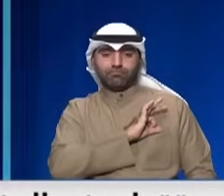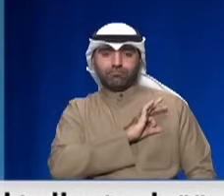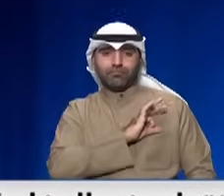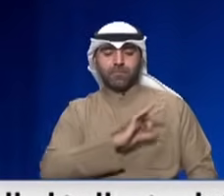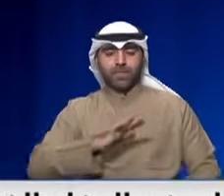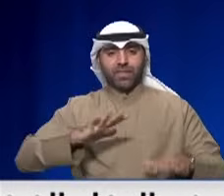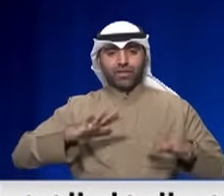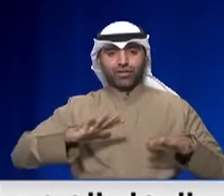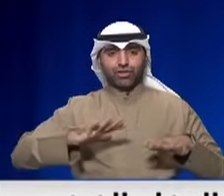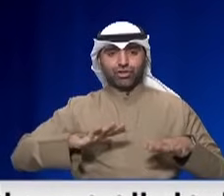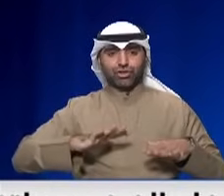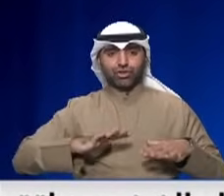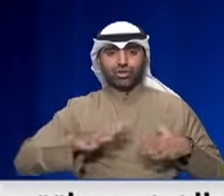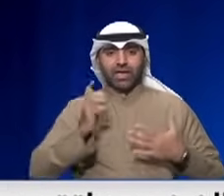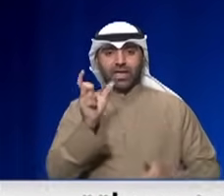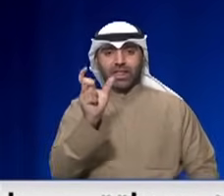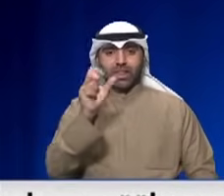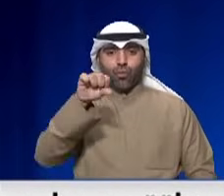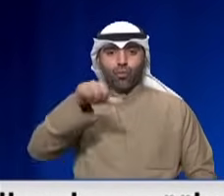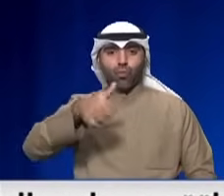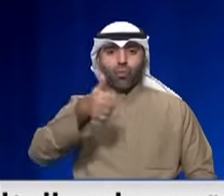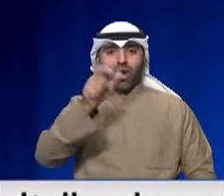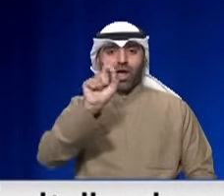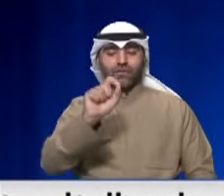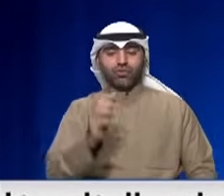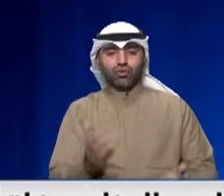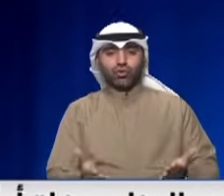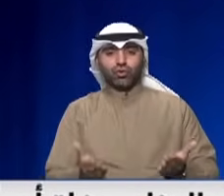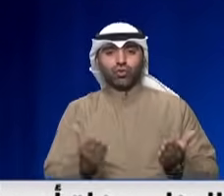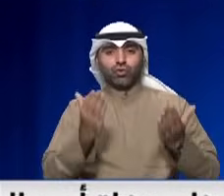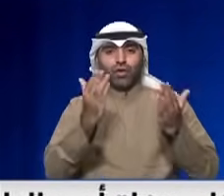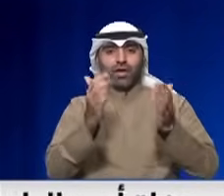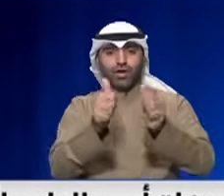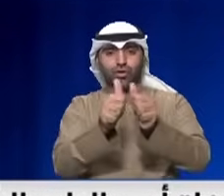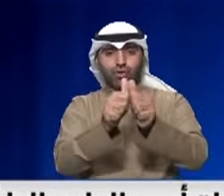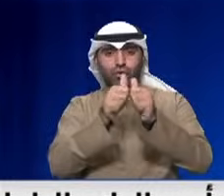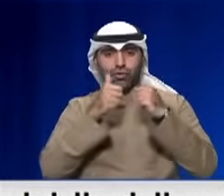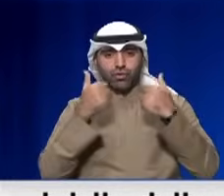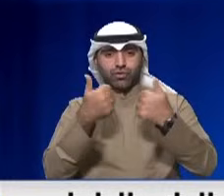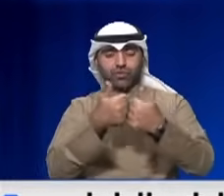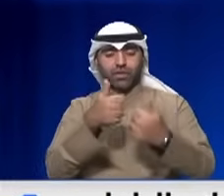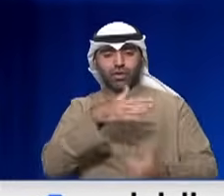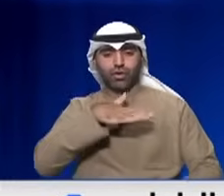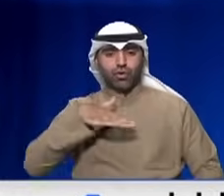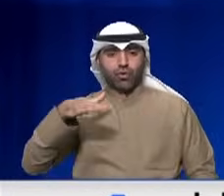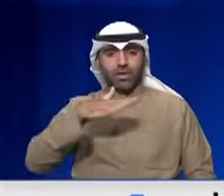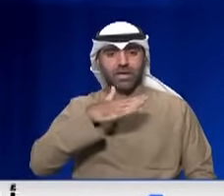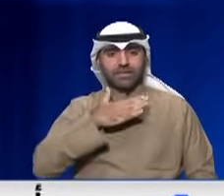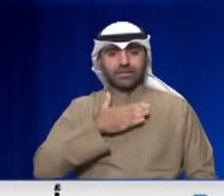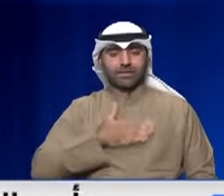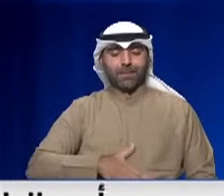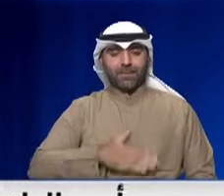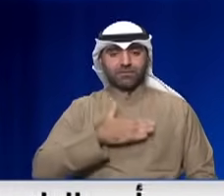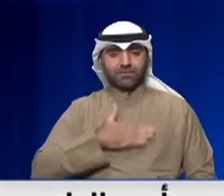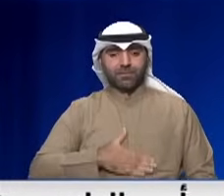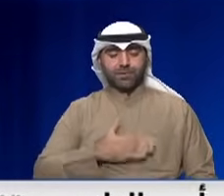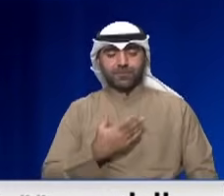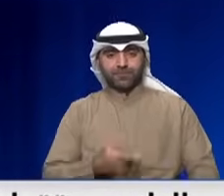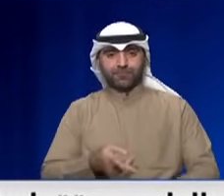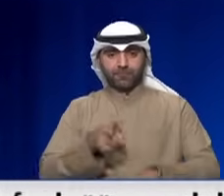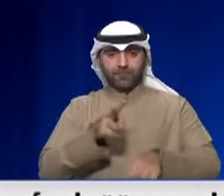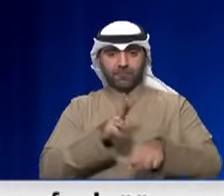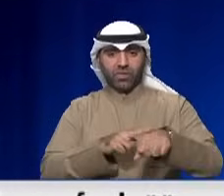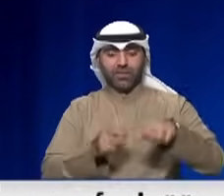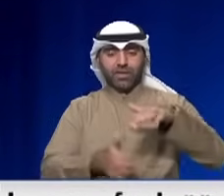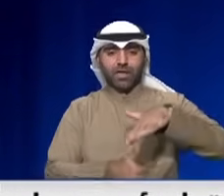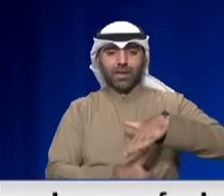لسموه رعاه الله وللشعب الكويتي جميل الصبر وحسن العزاء هذا وقد بعث حضره صاحب السمو امير